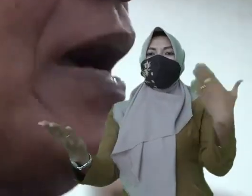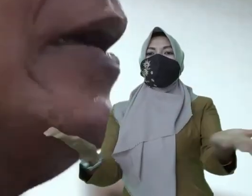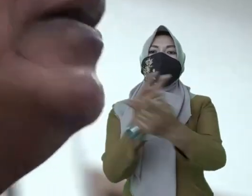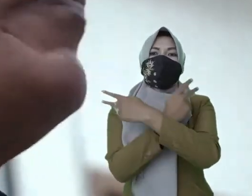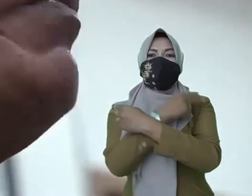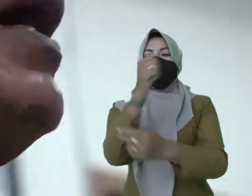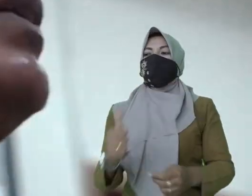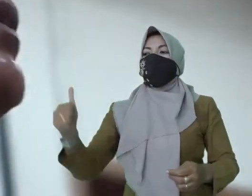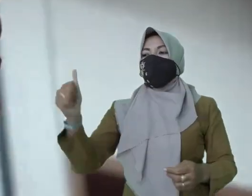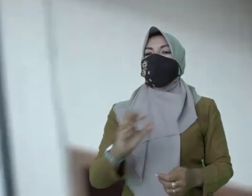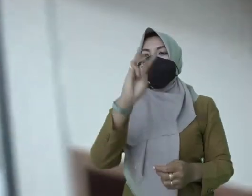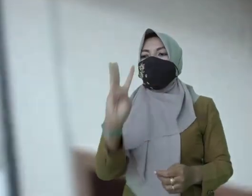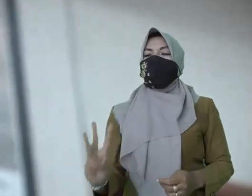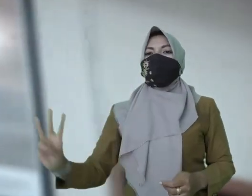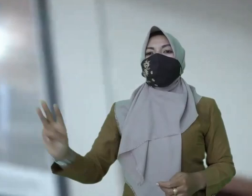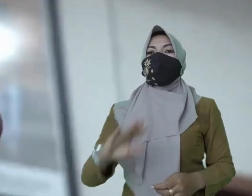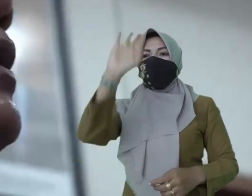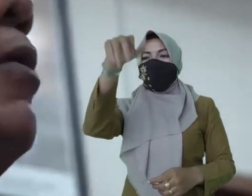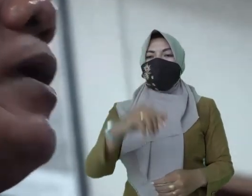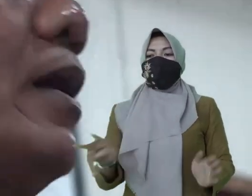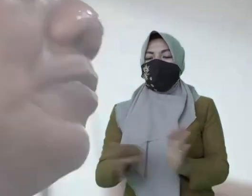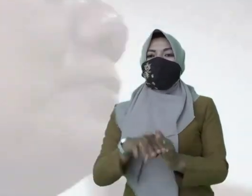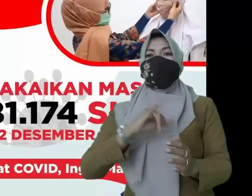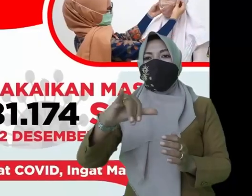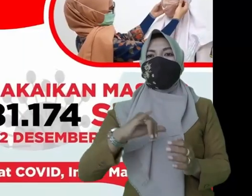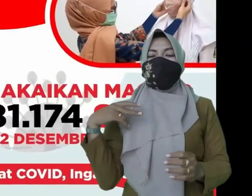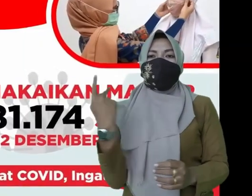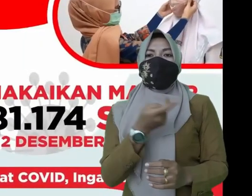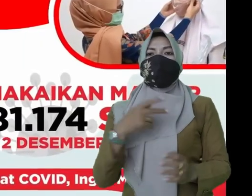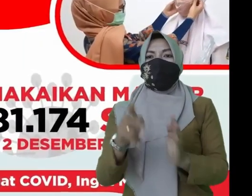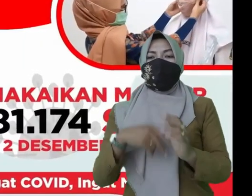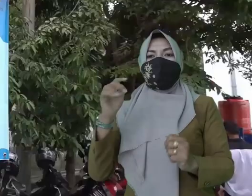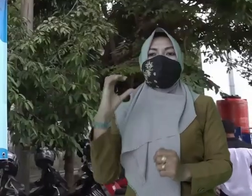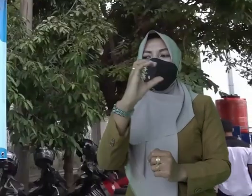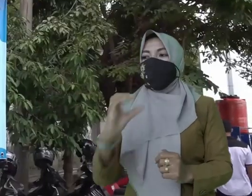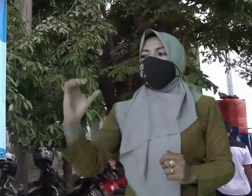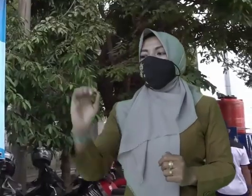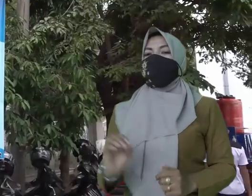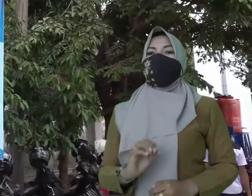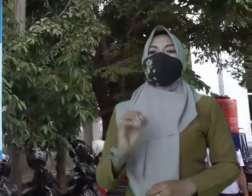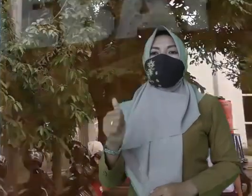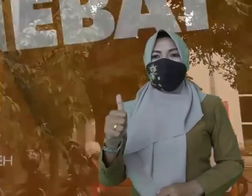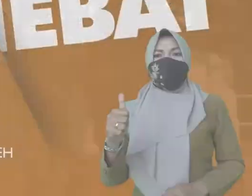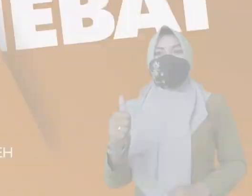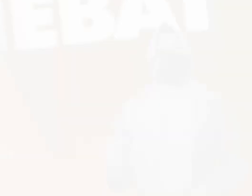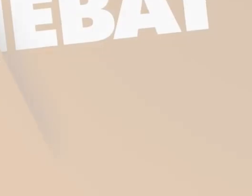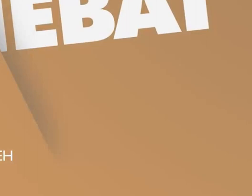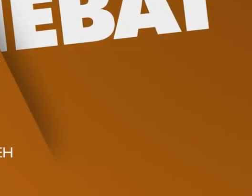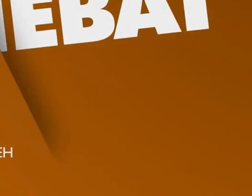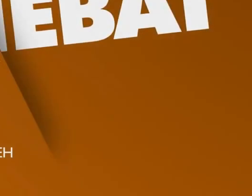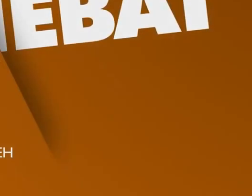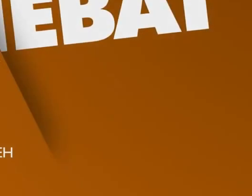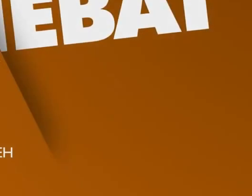berjalan dengan baik. Terima kasih. Assalamualaikum warahmatullahi wabarakatuh. Mari bersama kita patuhi protokol kesehatan.